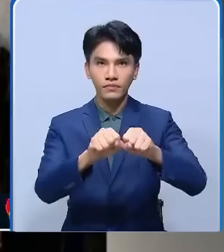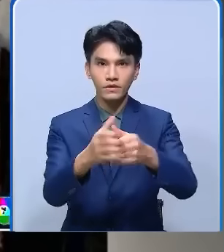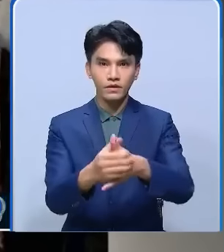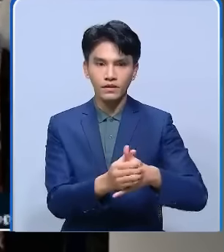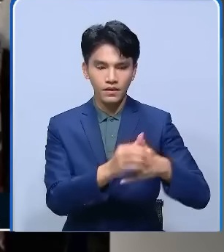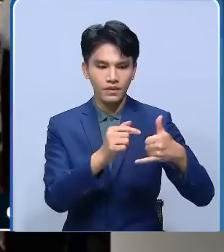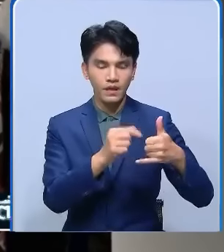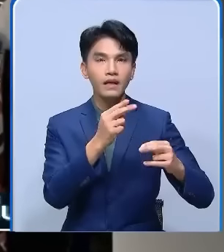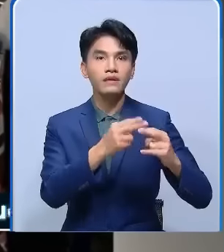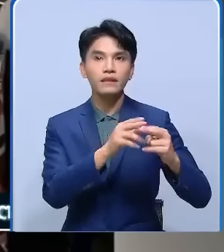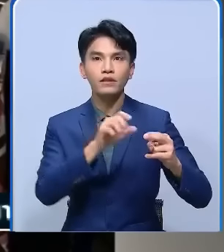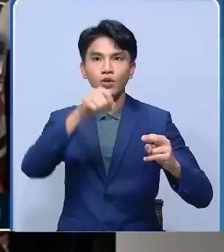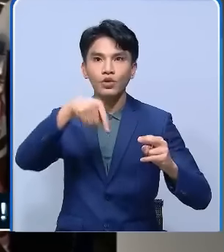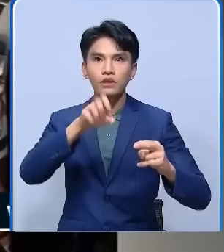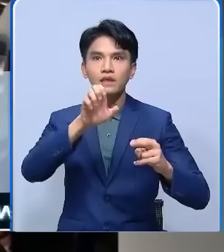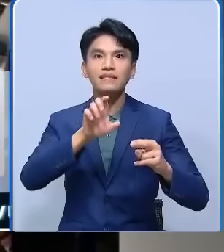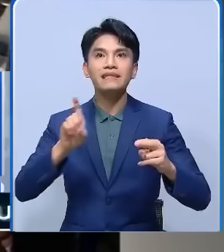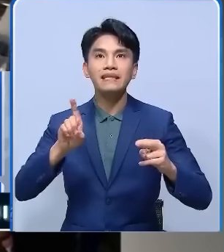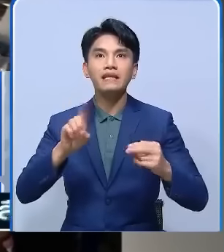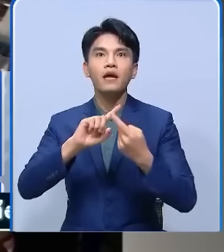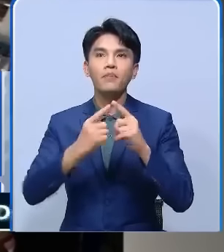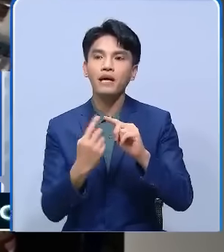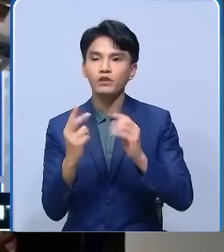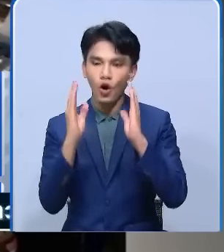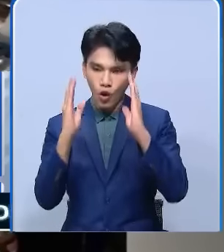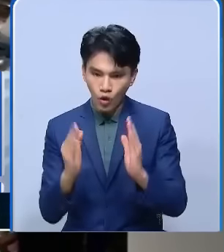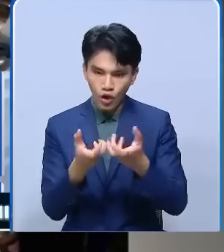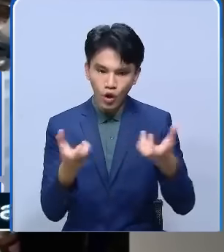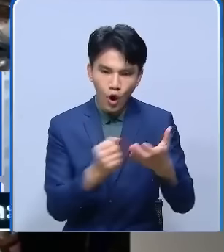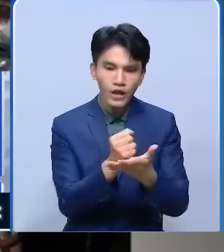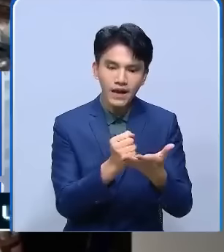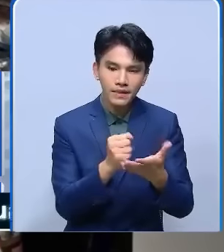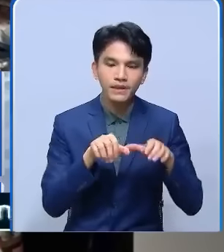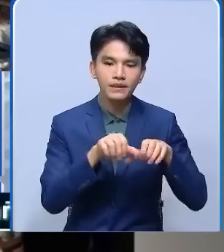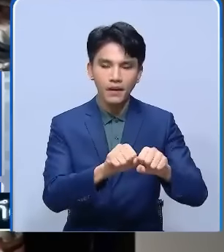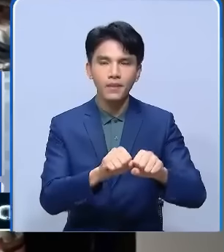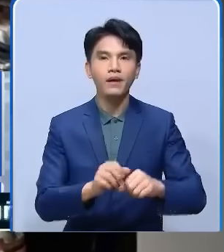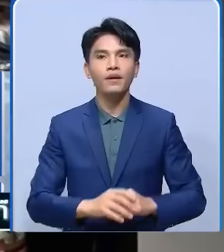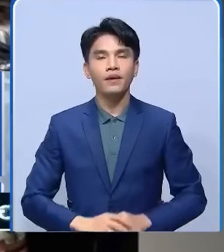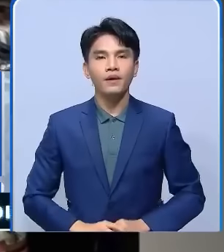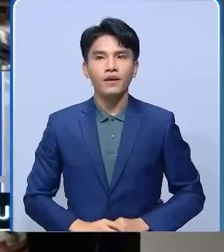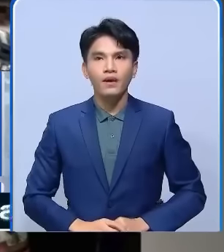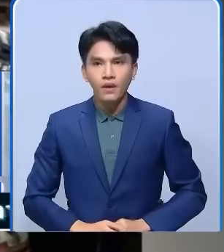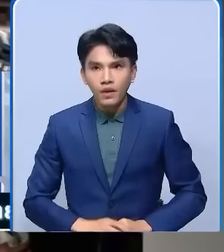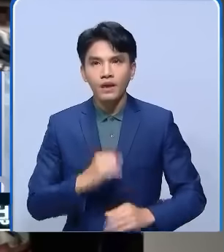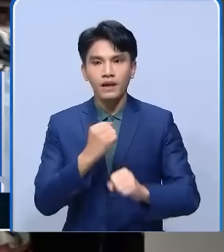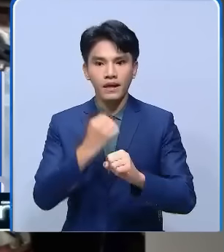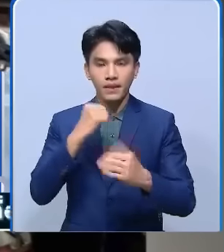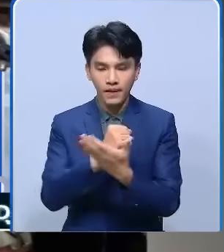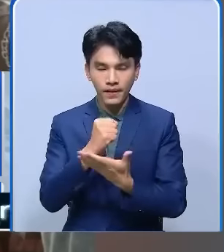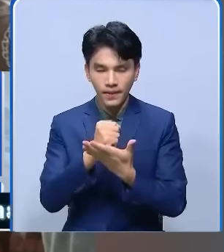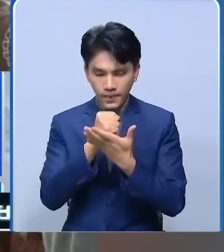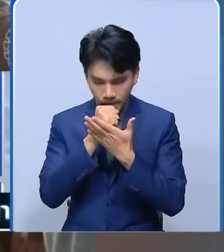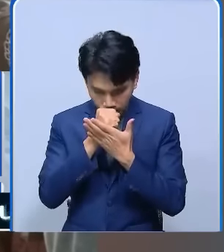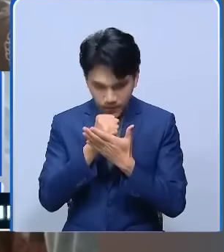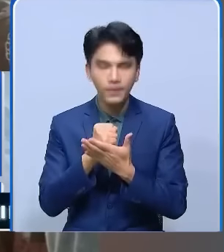ชายที่ข่มขืนเด็กพร้อมกับพวกอีก 2คนกับอุปกรณ์เสพยาดำเนินคดีตามกฎหมายตอนนั้นเราจบตรงที่ว่าโดนข้อหาคือเสพยา